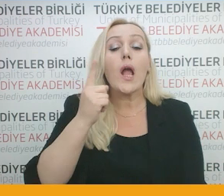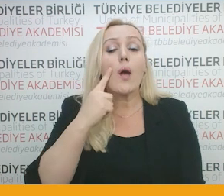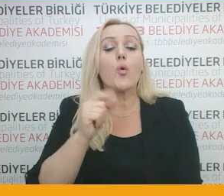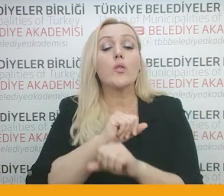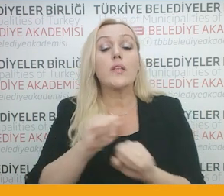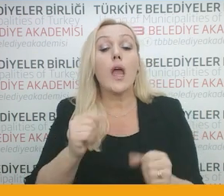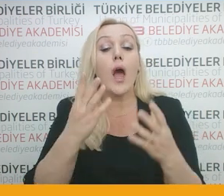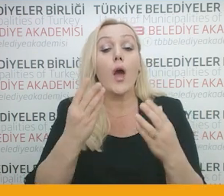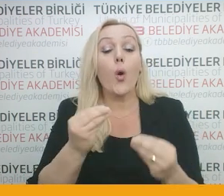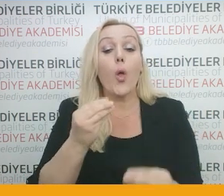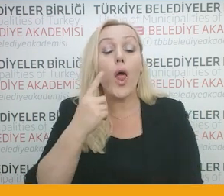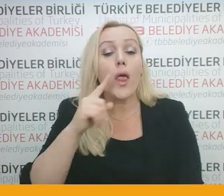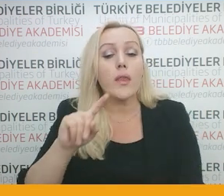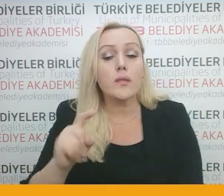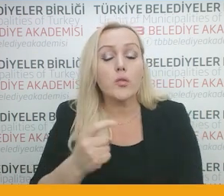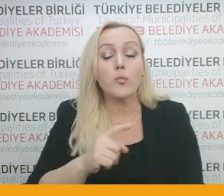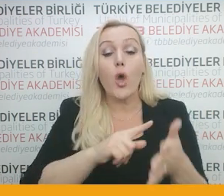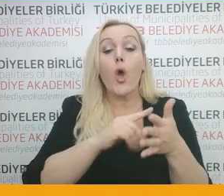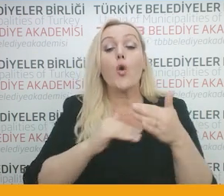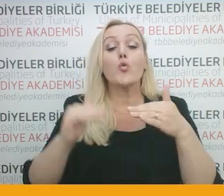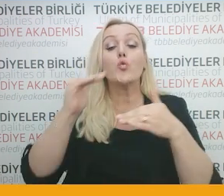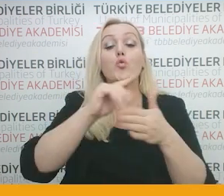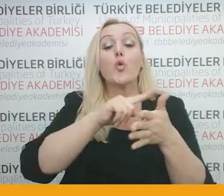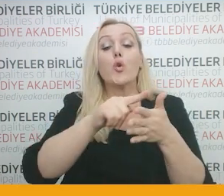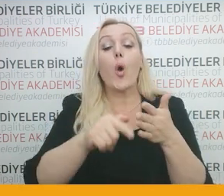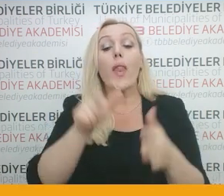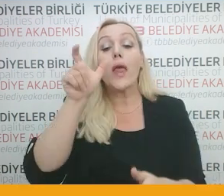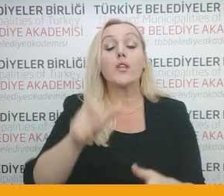durumda üst yöneticinin sorumludur demiş.